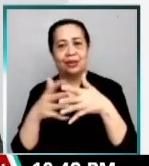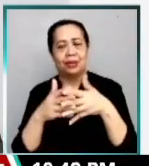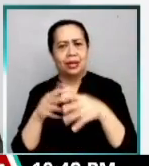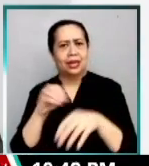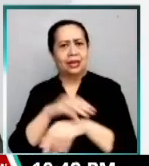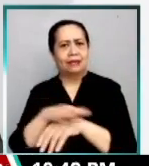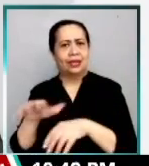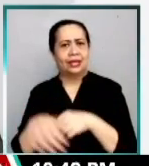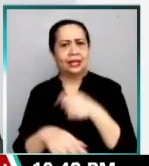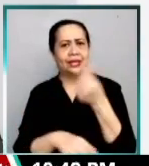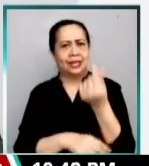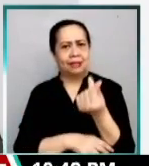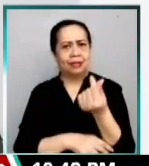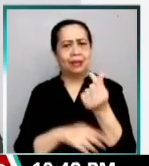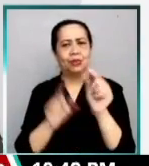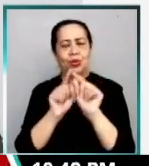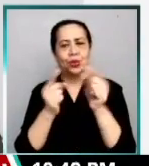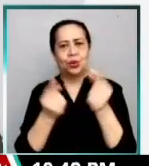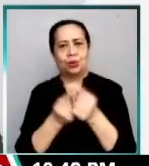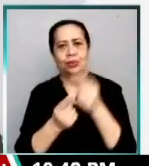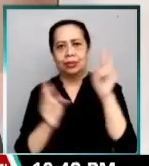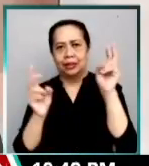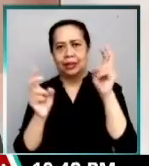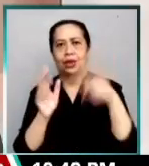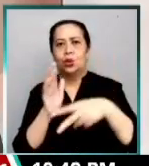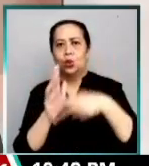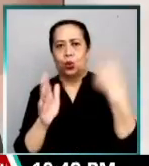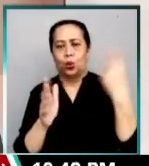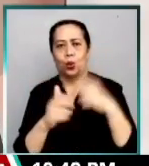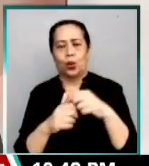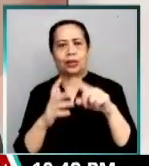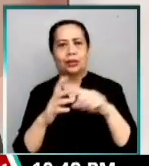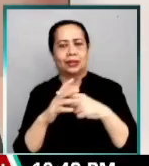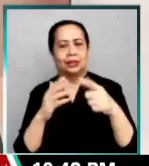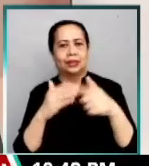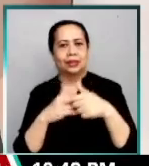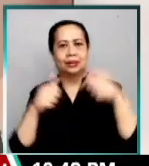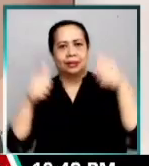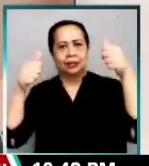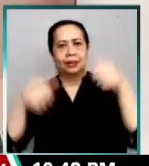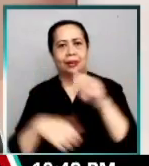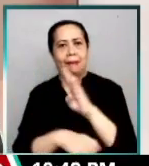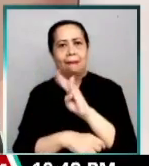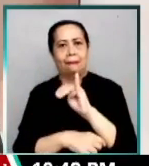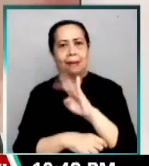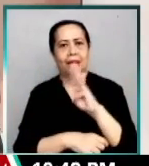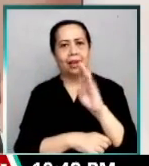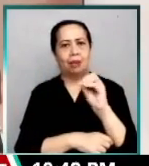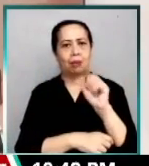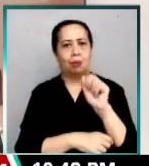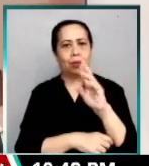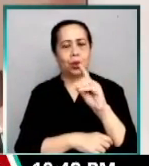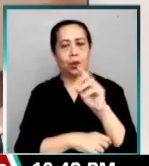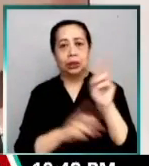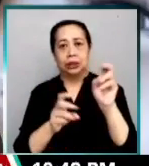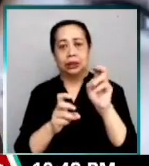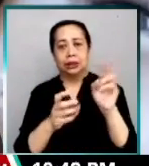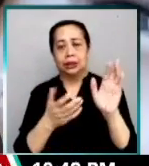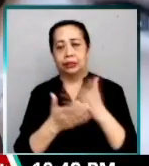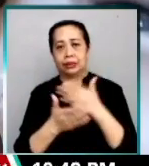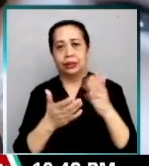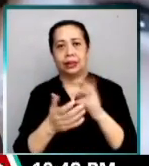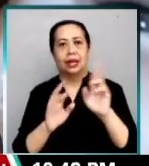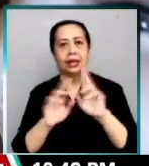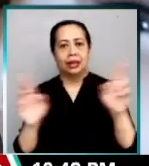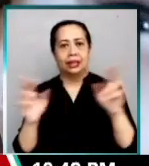K-pop group na Twice. Nag-debut sa top 2 ng Billboard 200 ang kanilang Ready to Be album. Yan ay matapos